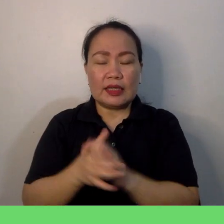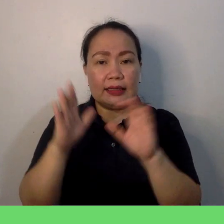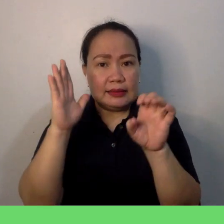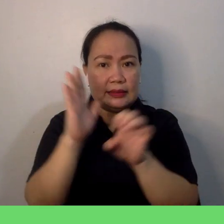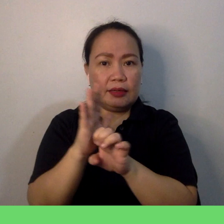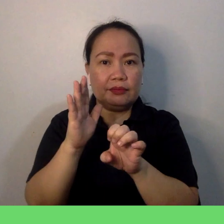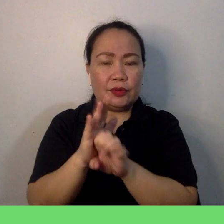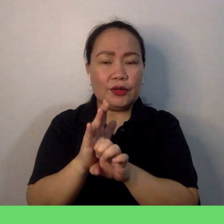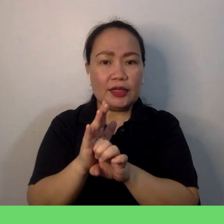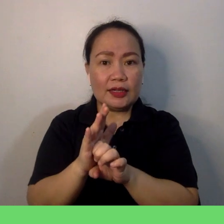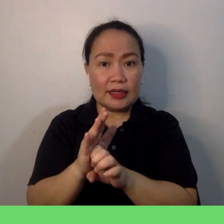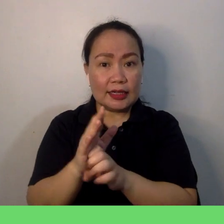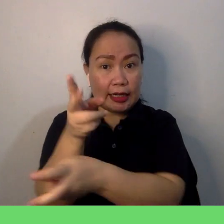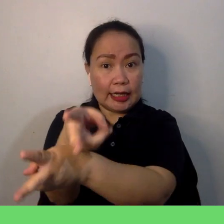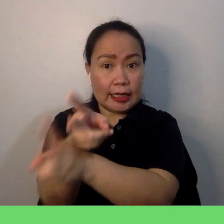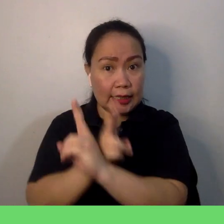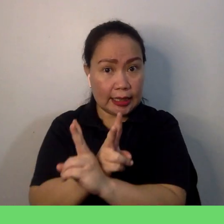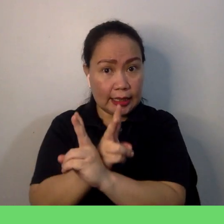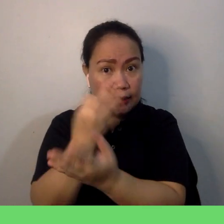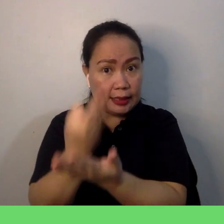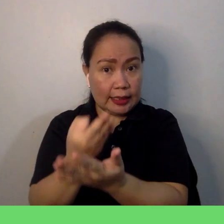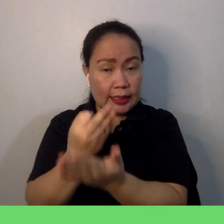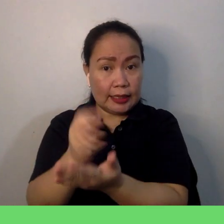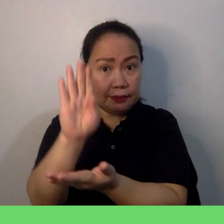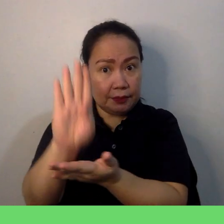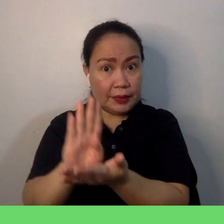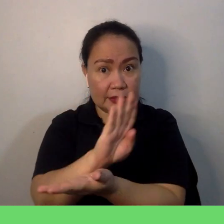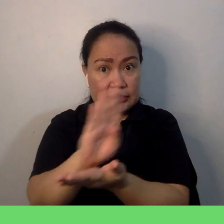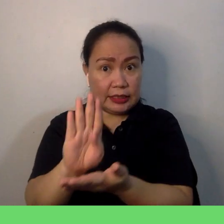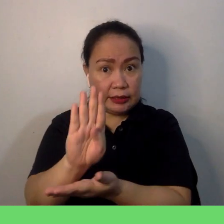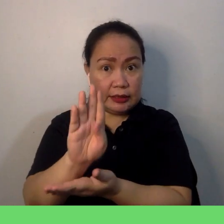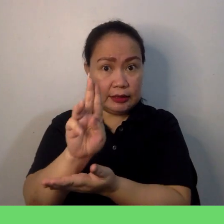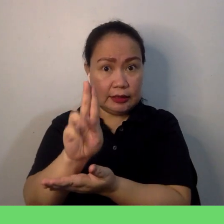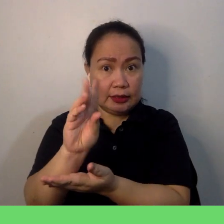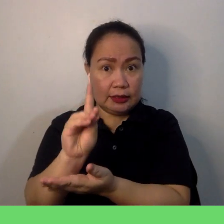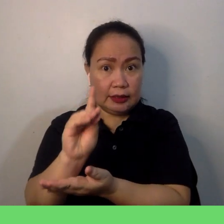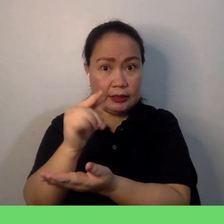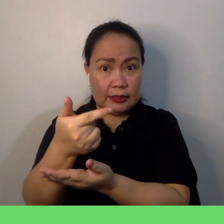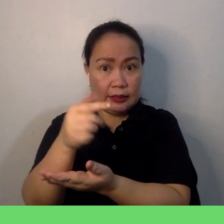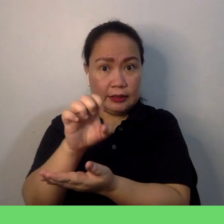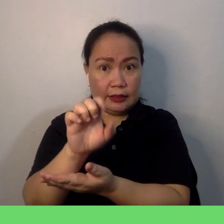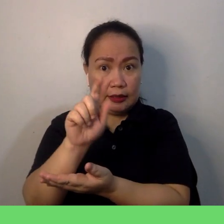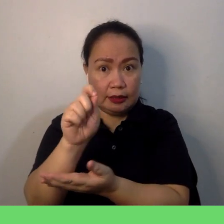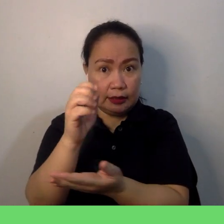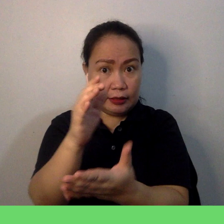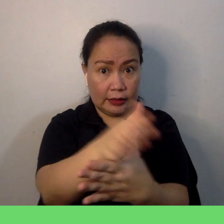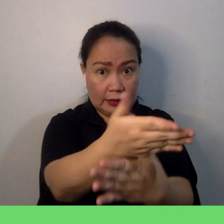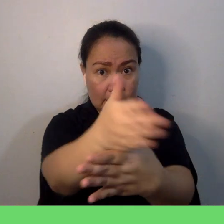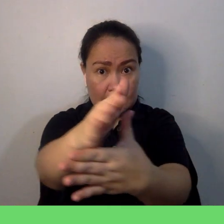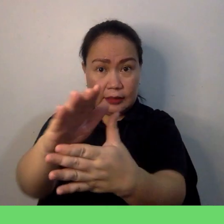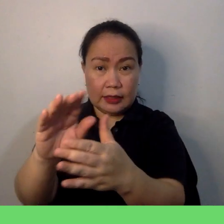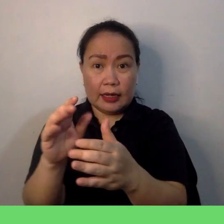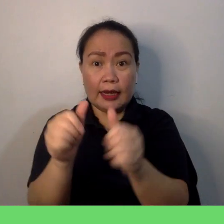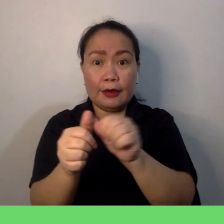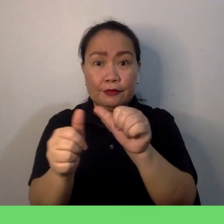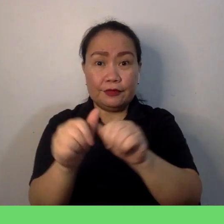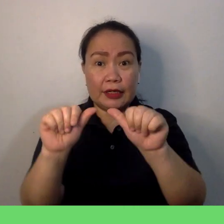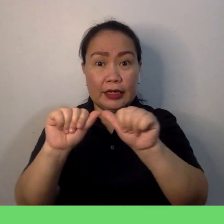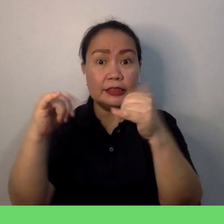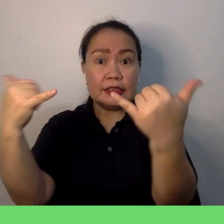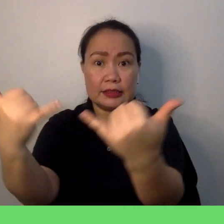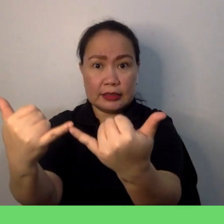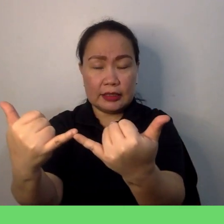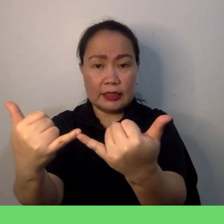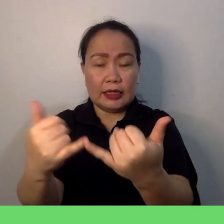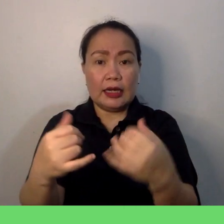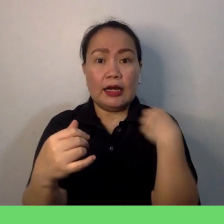yung budget na binibigay sa bawat agencies, yung response natin sa situation natin ngayon, yung